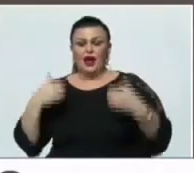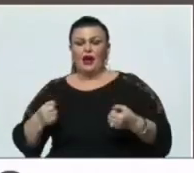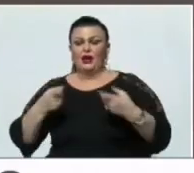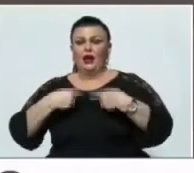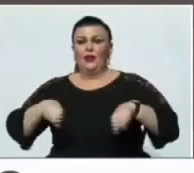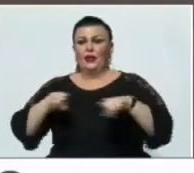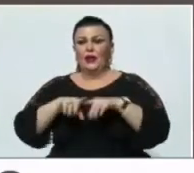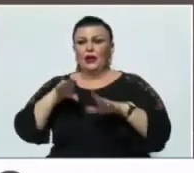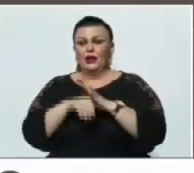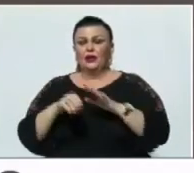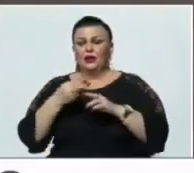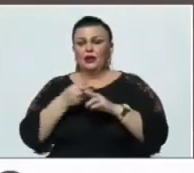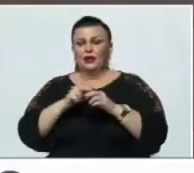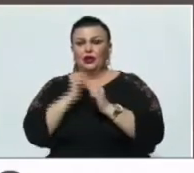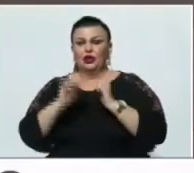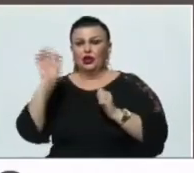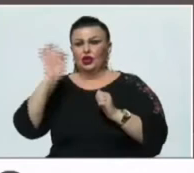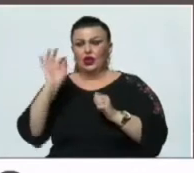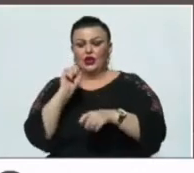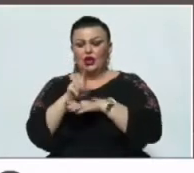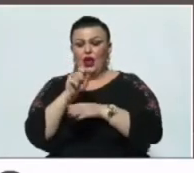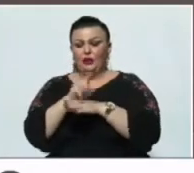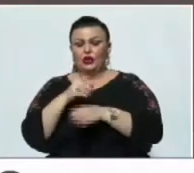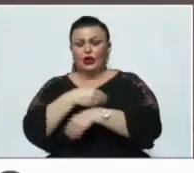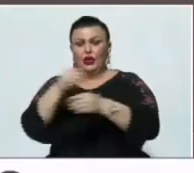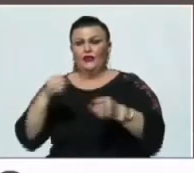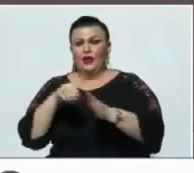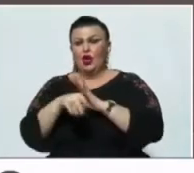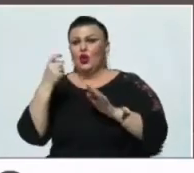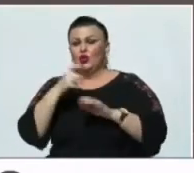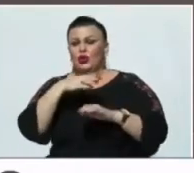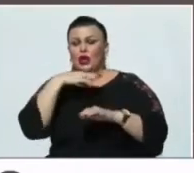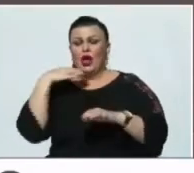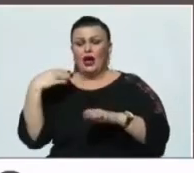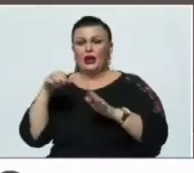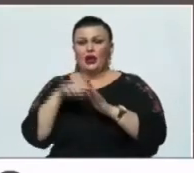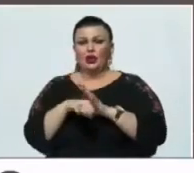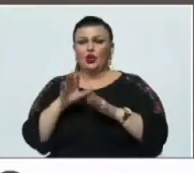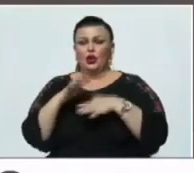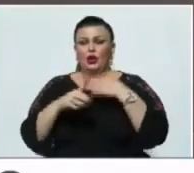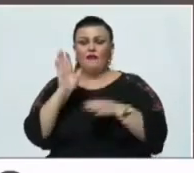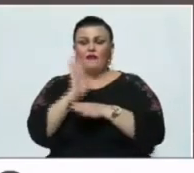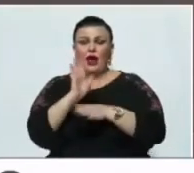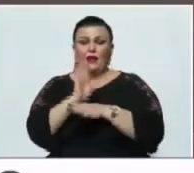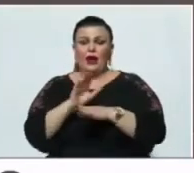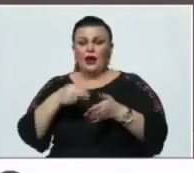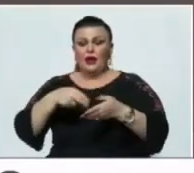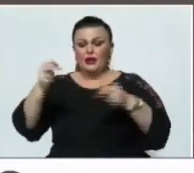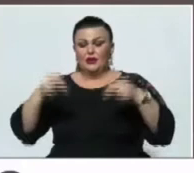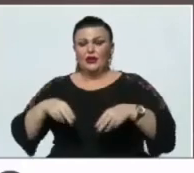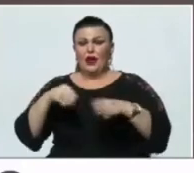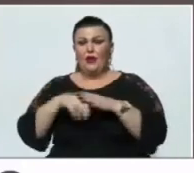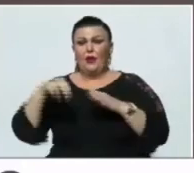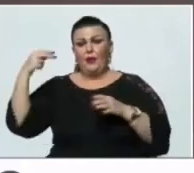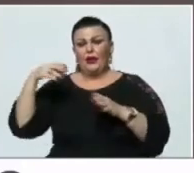istiqamətində mütəmadi tapşırıqlar verilir. Yəni yüzlərlə bəlkə mən deyərdim bu istiqamətli fərmanlar və sərəncamlar imzalanır.